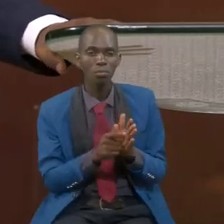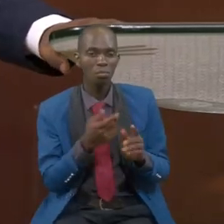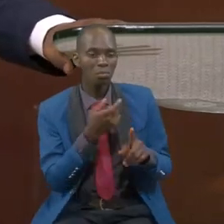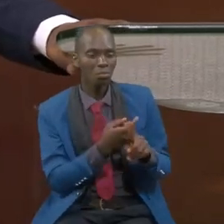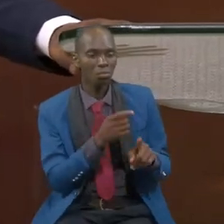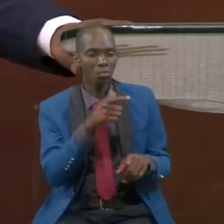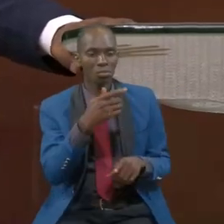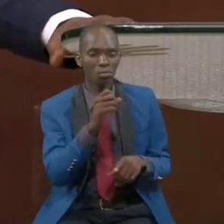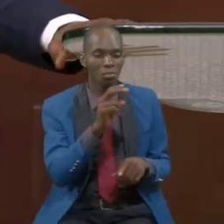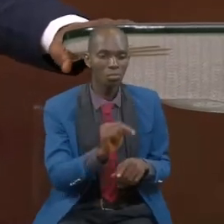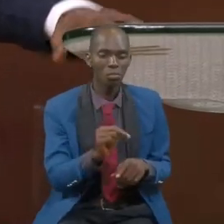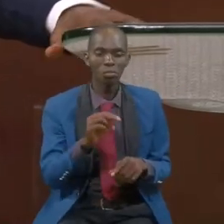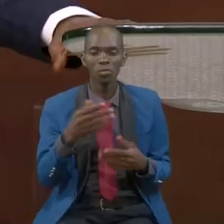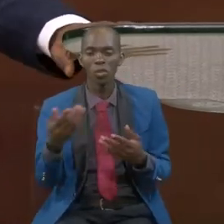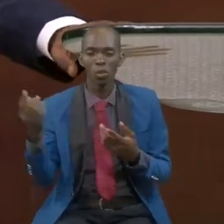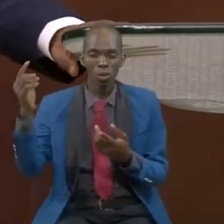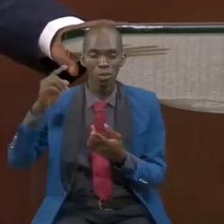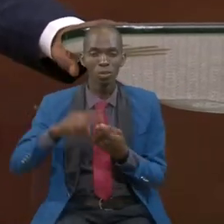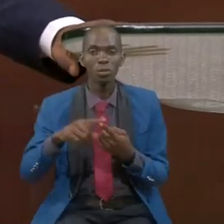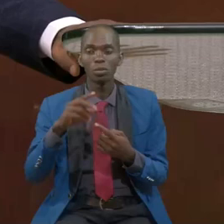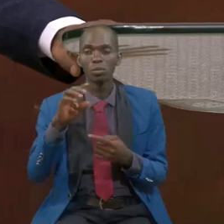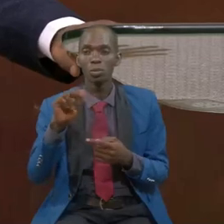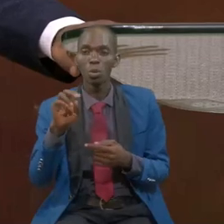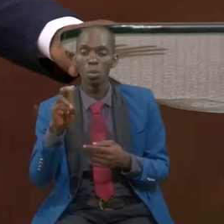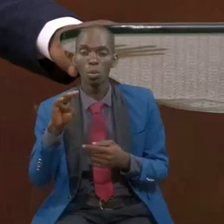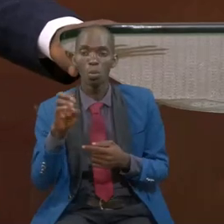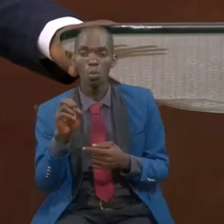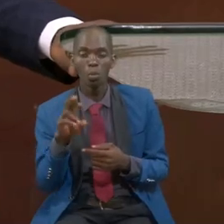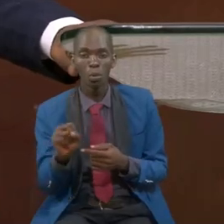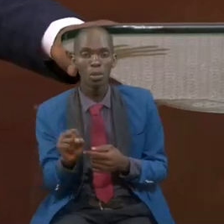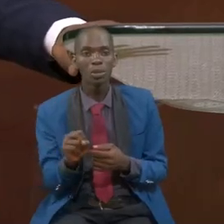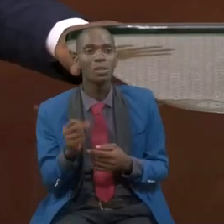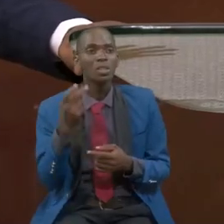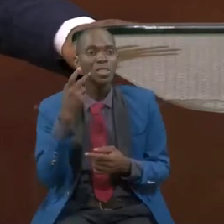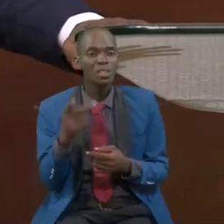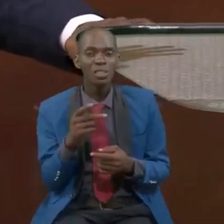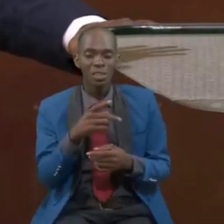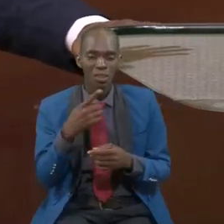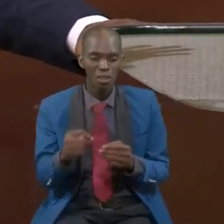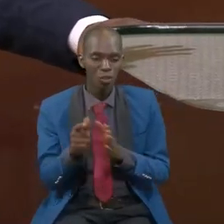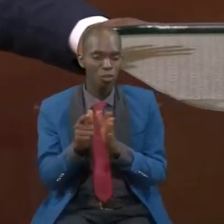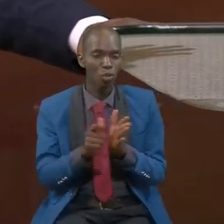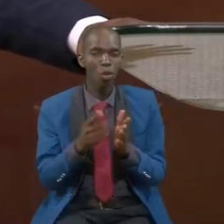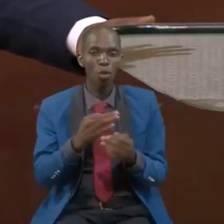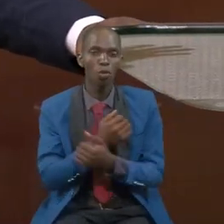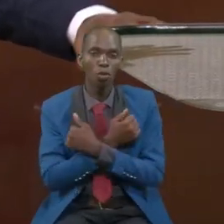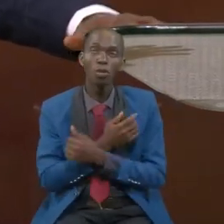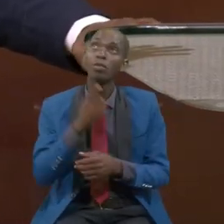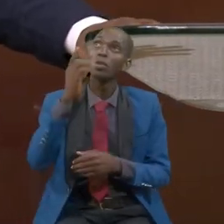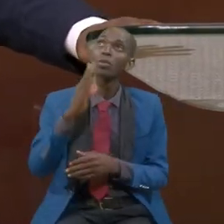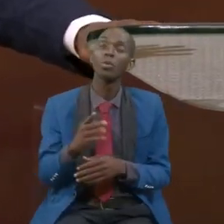exode exode Lévitique que nombre d'eutéronome dépendent de la loi de